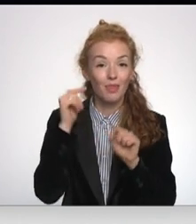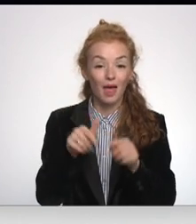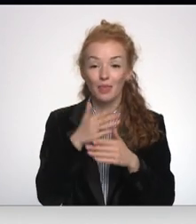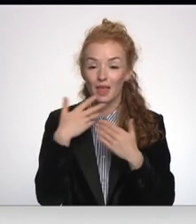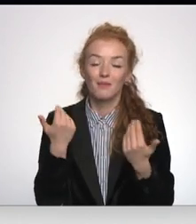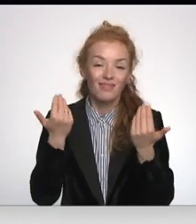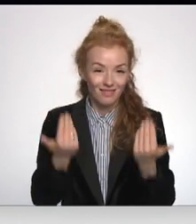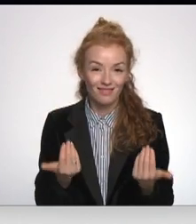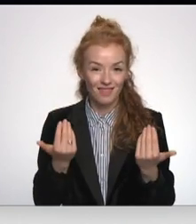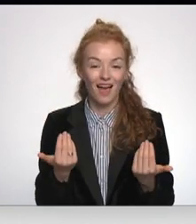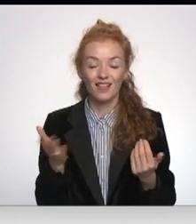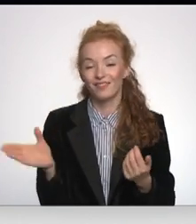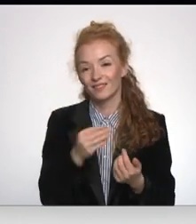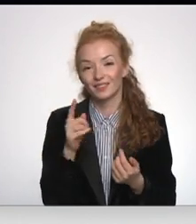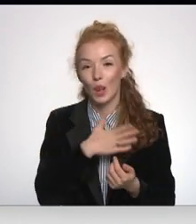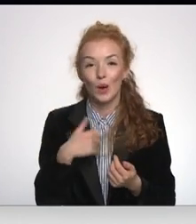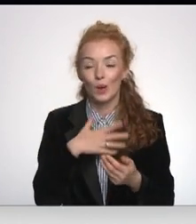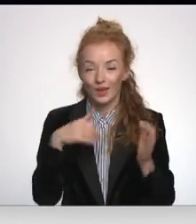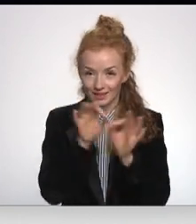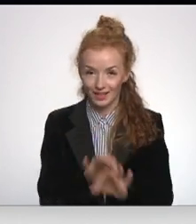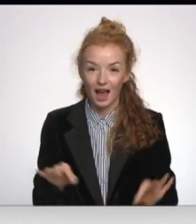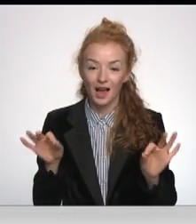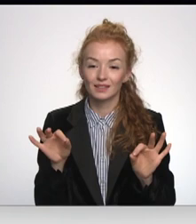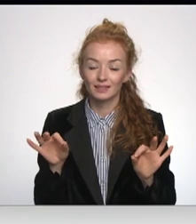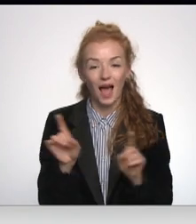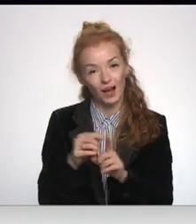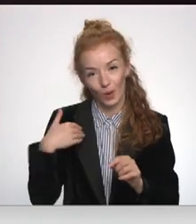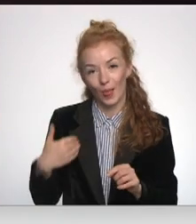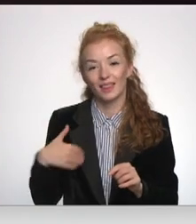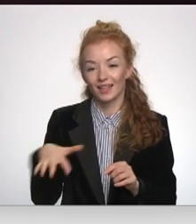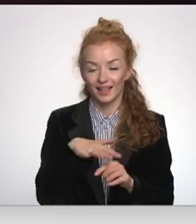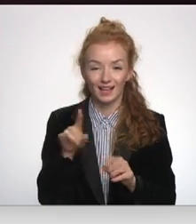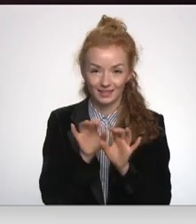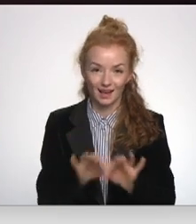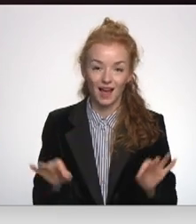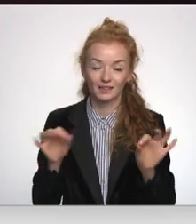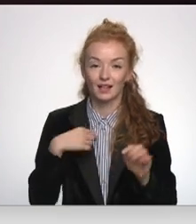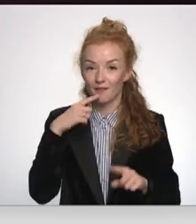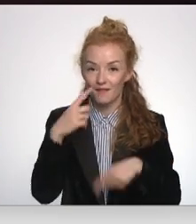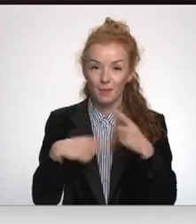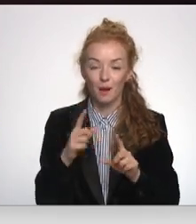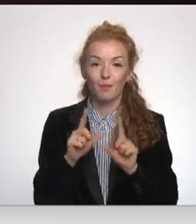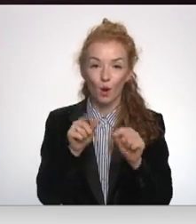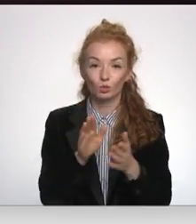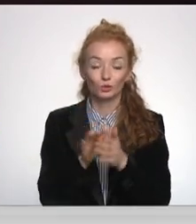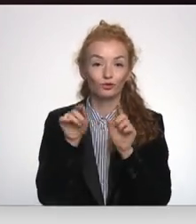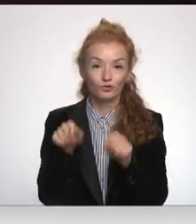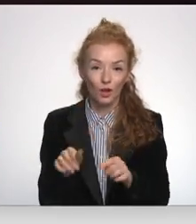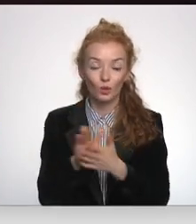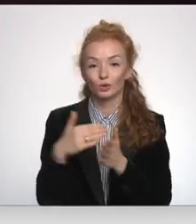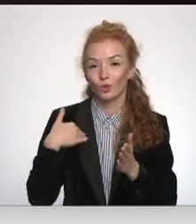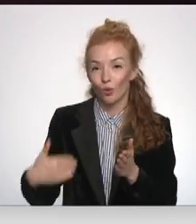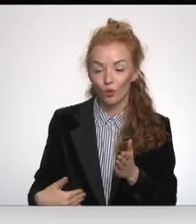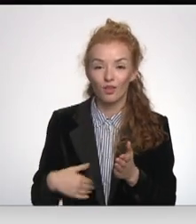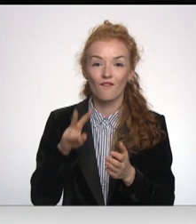viss ir ļoti, ļoti skaisti. Pat Kuldīga ir skaisti, jā. Es vienmēr braucu šeit uz Kuldīgu,